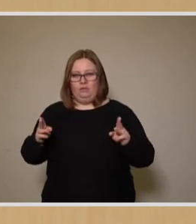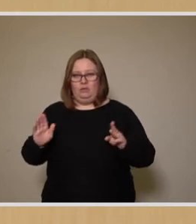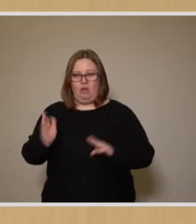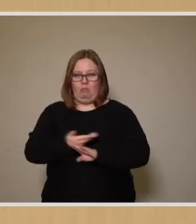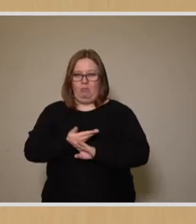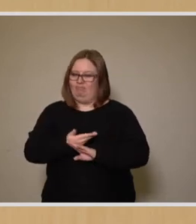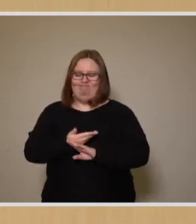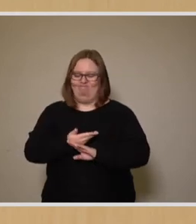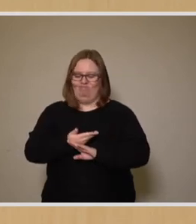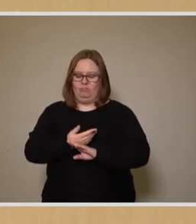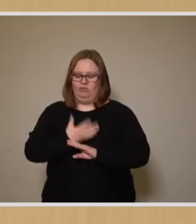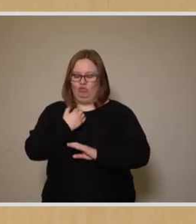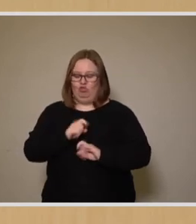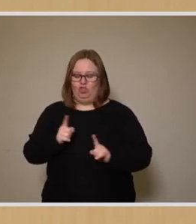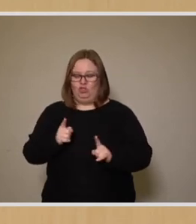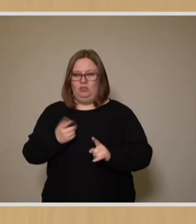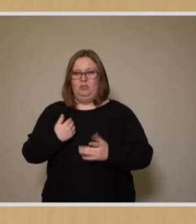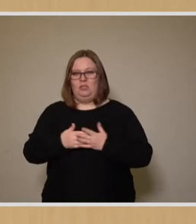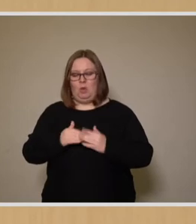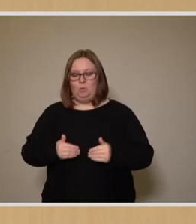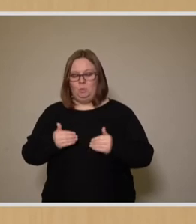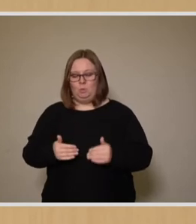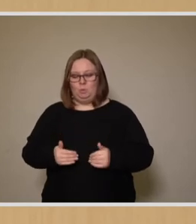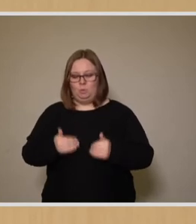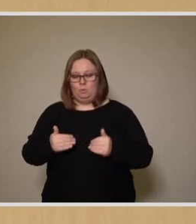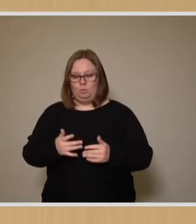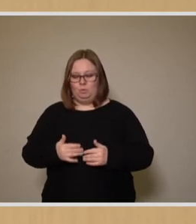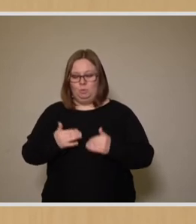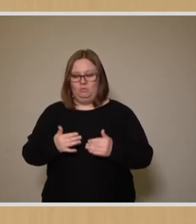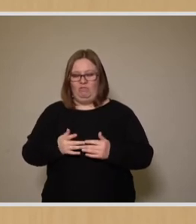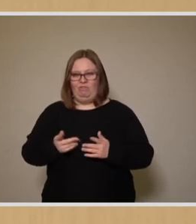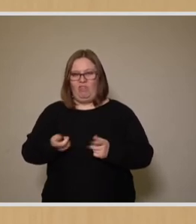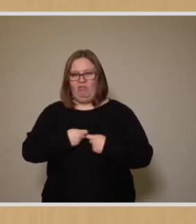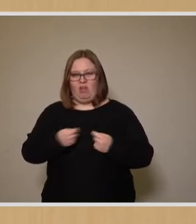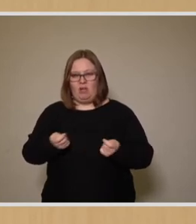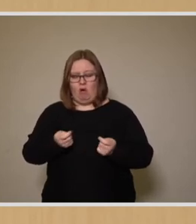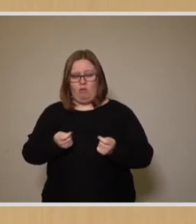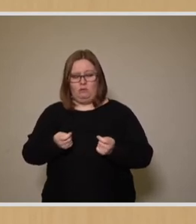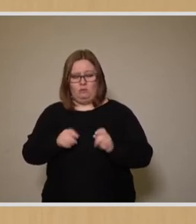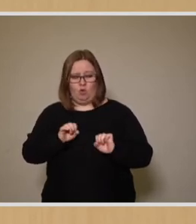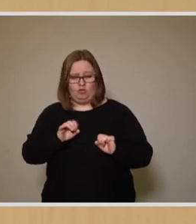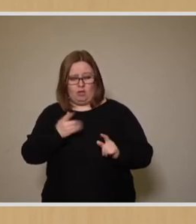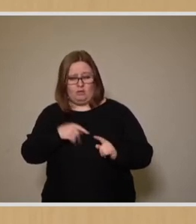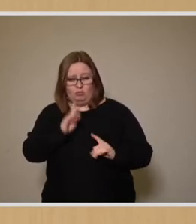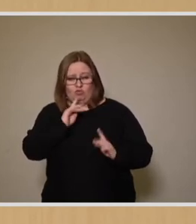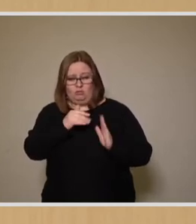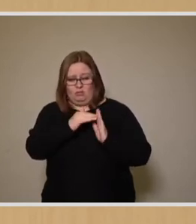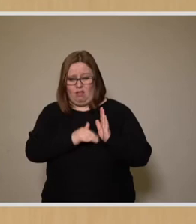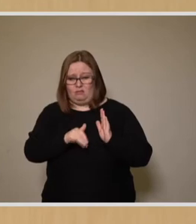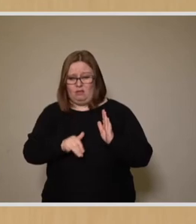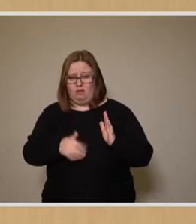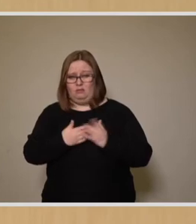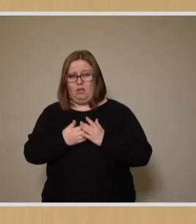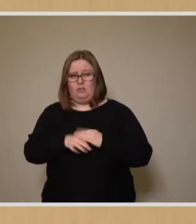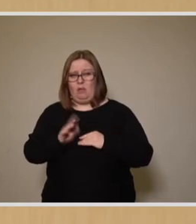Wir sehen hiermit auch insbesondere einen Versuch, auf Zeit zu spielen, um die Verkaufsoption an einen alle Bedingungen erfüllenden Käufer zu verhindern. Wir werden daher diesem Antrag